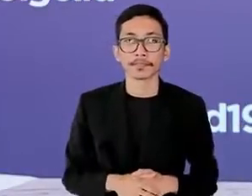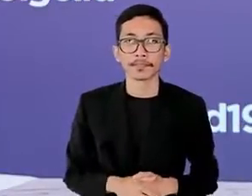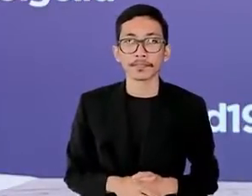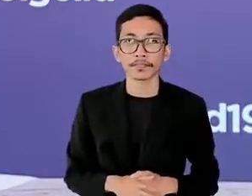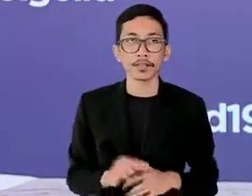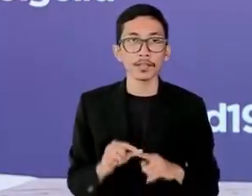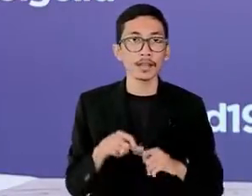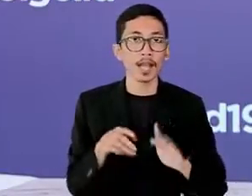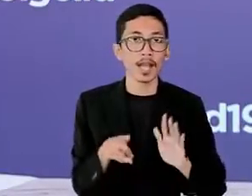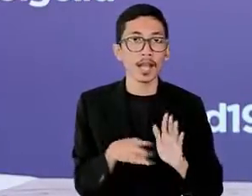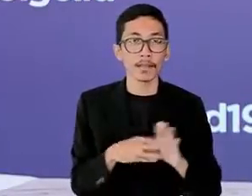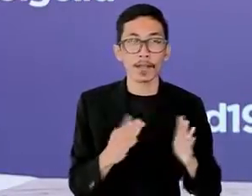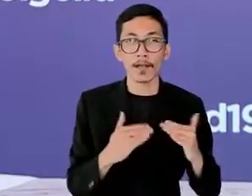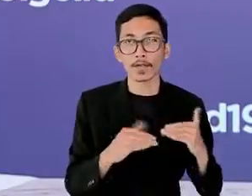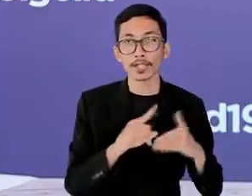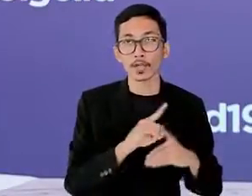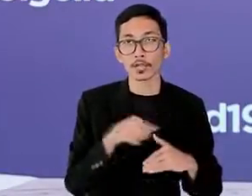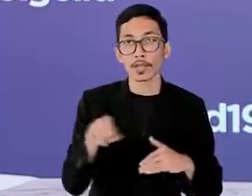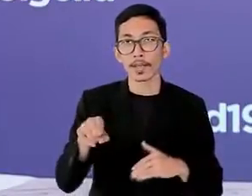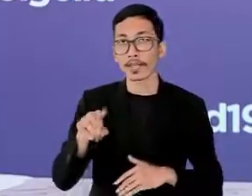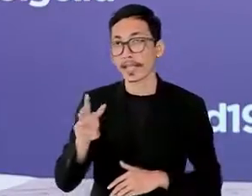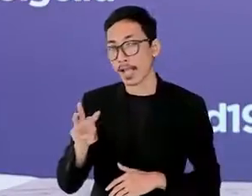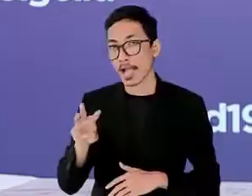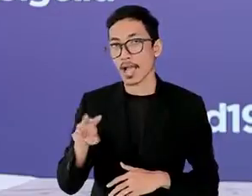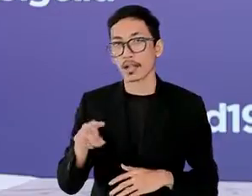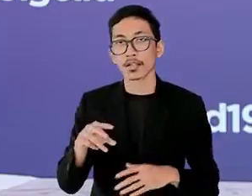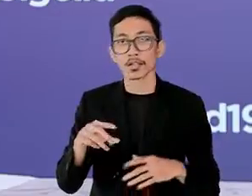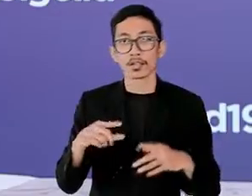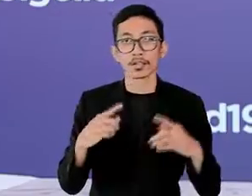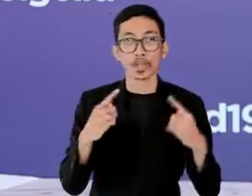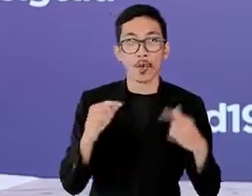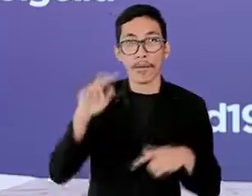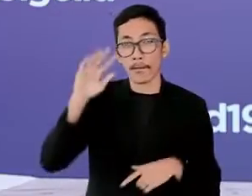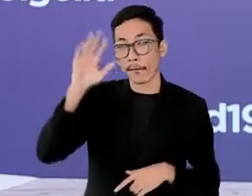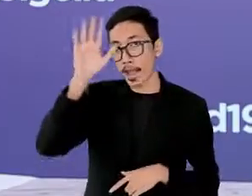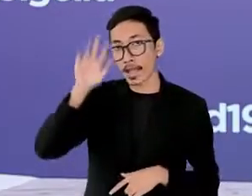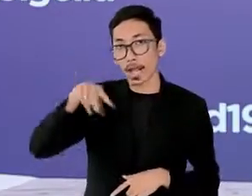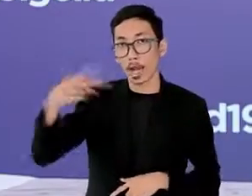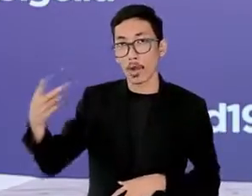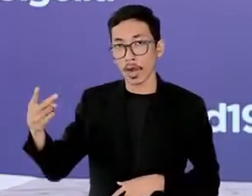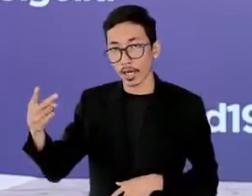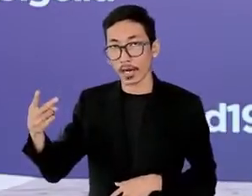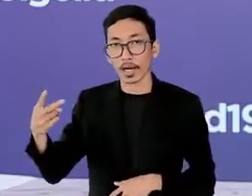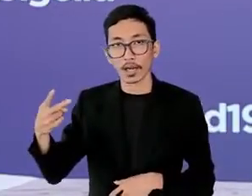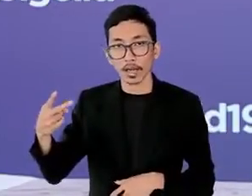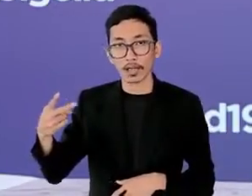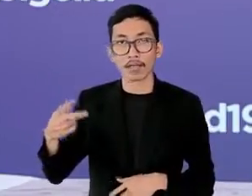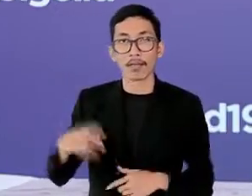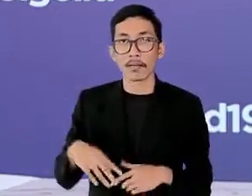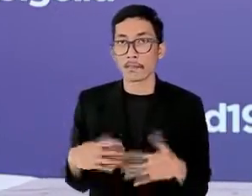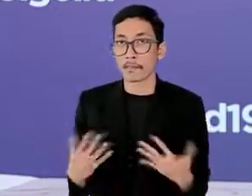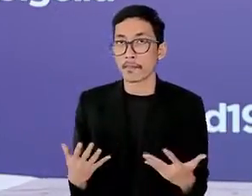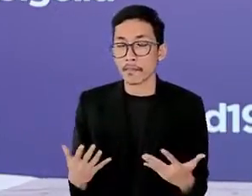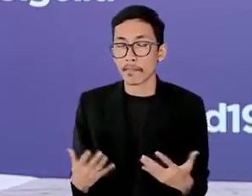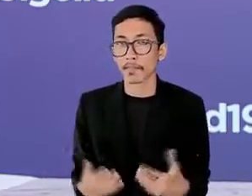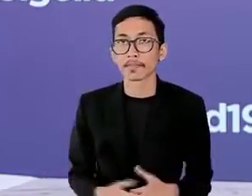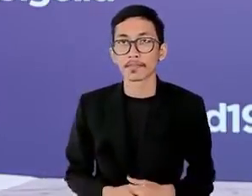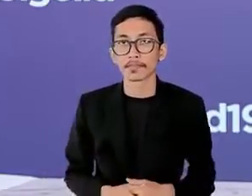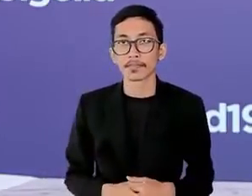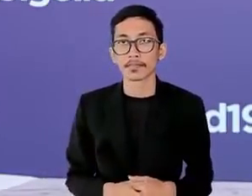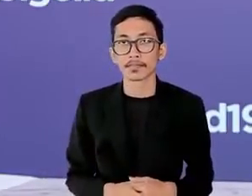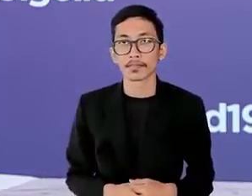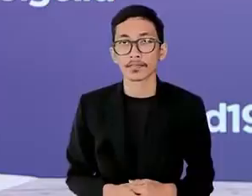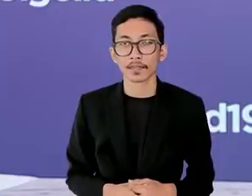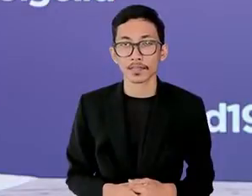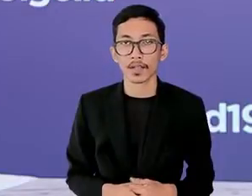PPKn level 1 sampai dengan 3 di wilayah non Jawa Bali dengan inti perubahan yaitu secara khusus bagi